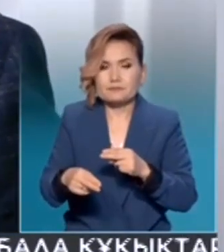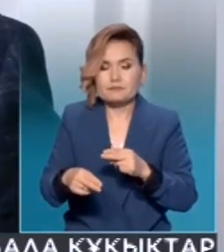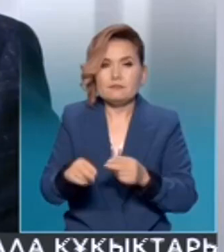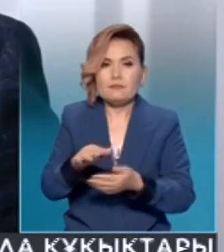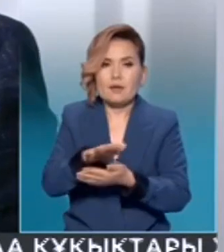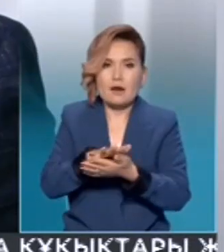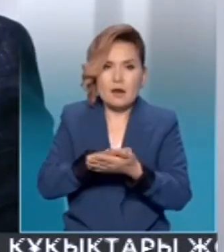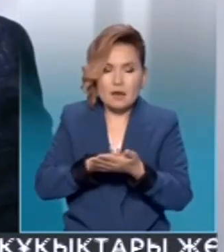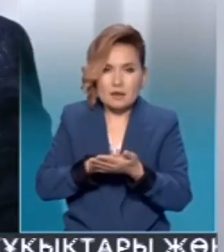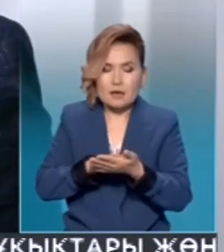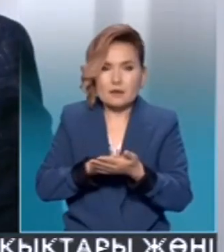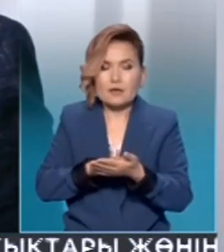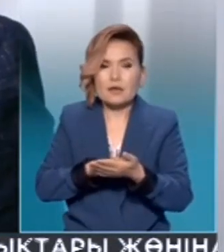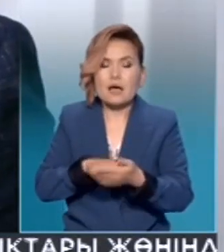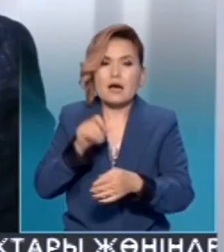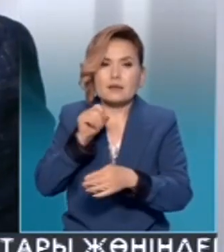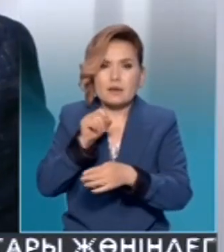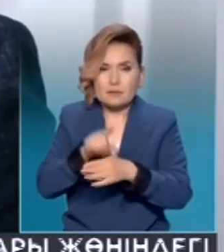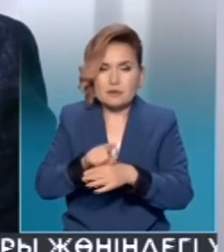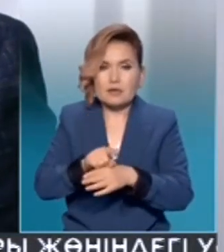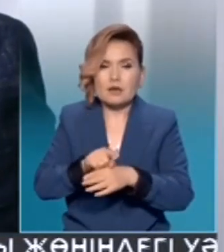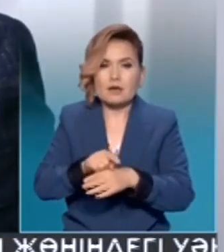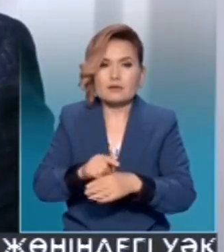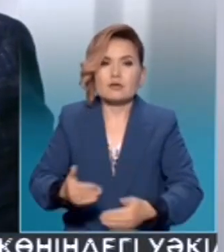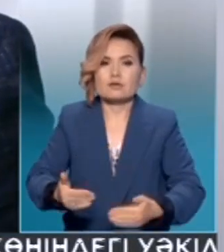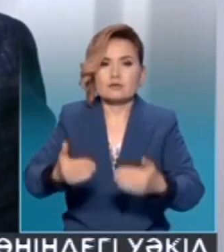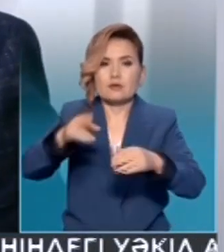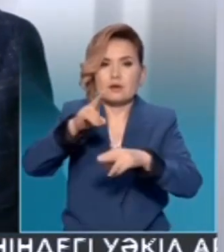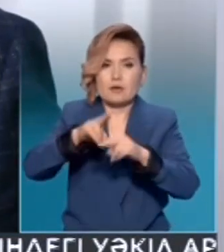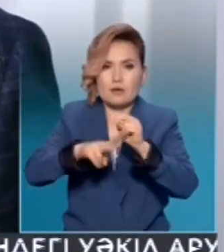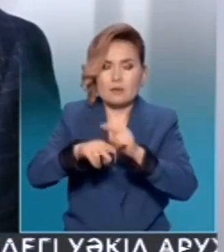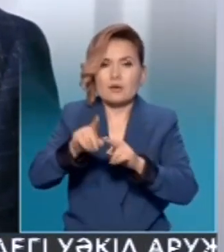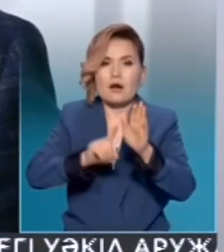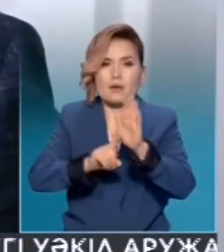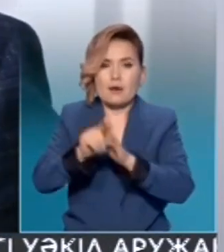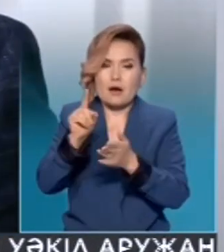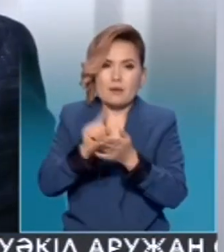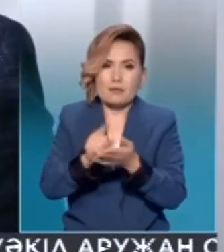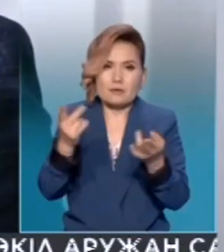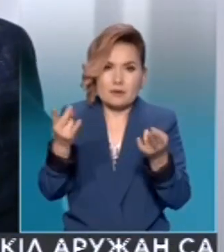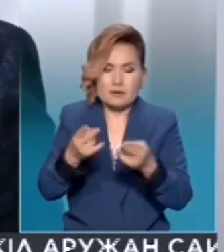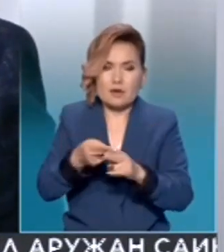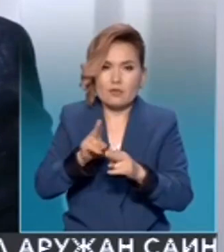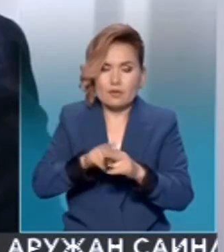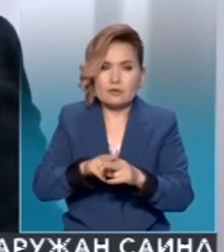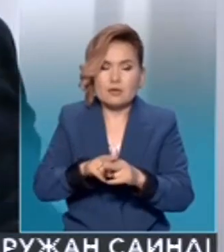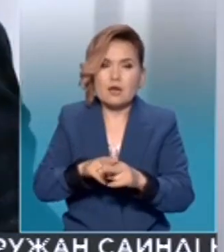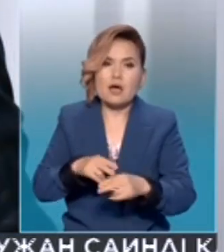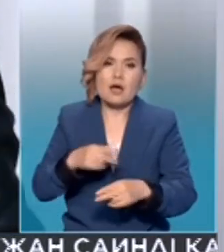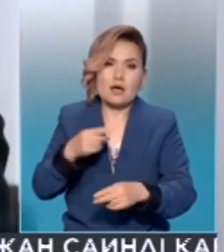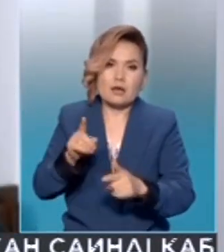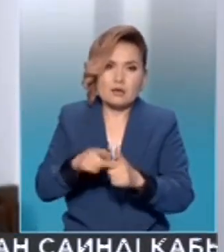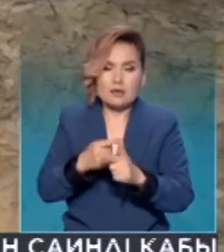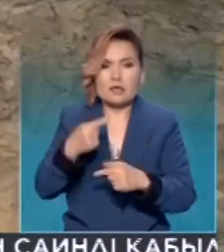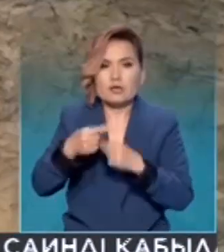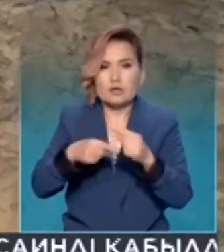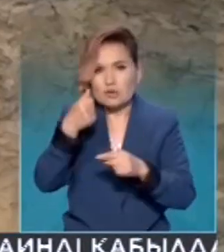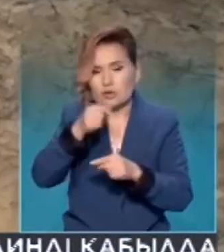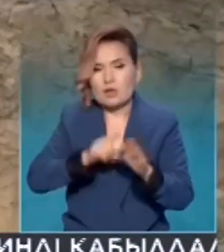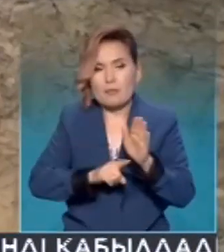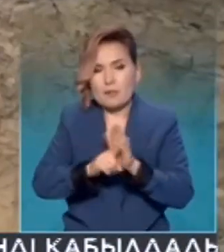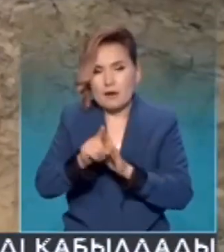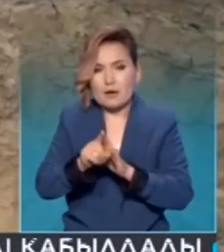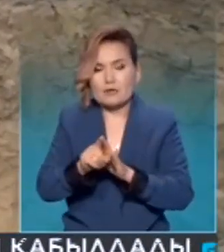әрі қарай тапсырыс беріп, жылдың аяғына дейін қайтадан бастау керек боламыз. Болмаса келесі жылдан бастап.